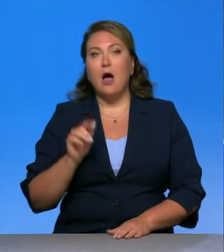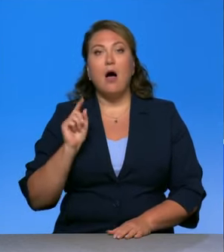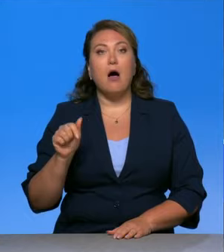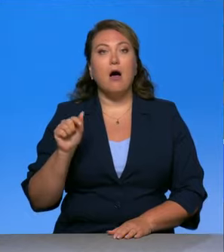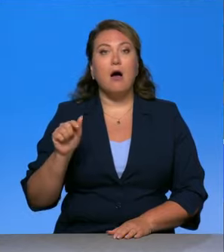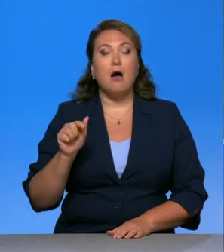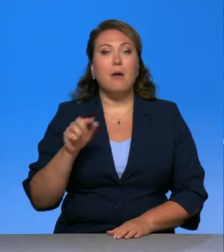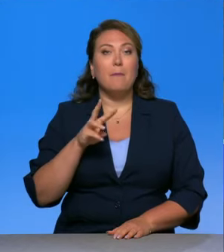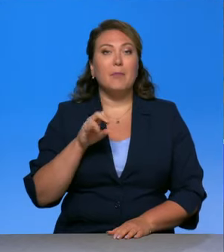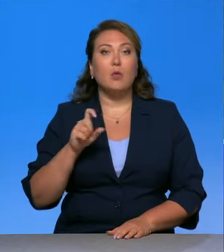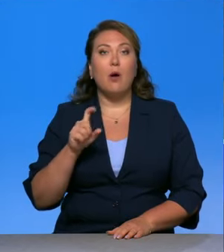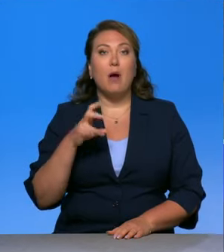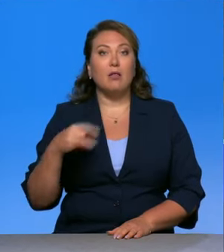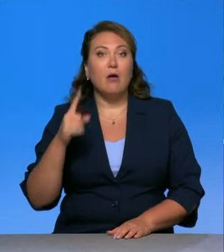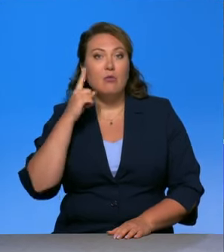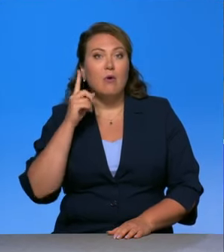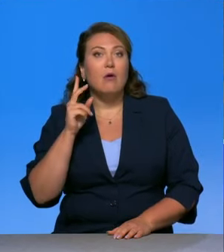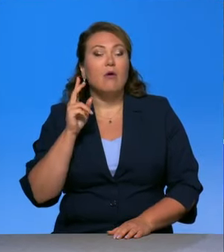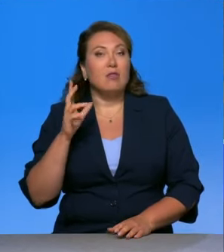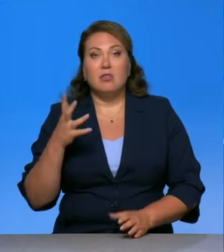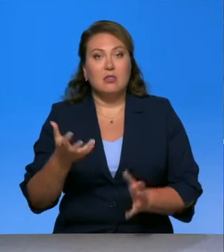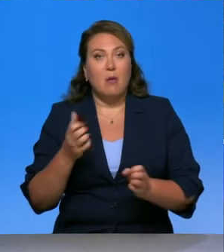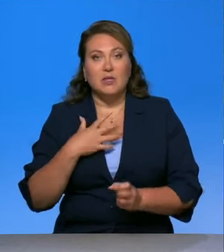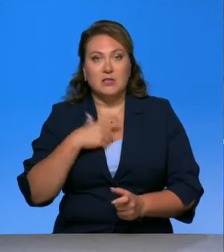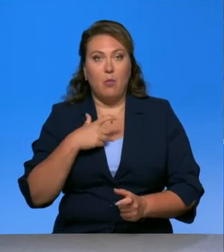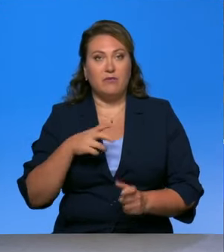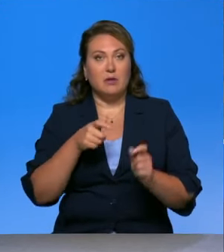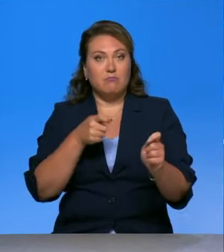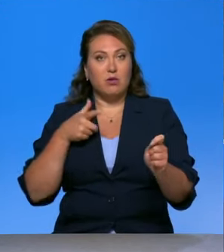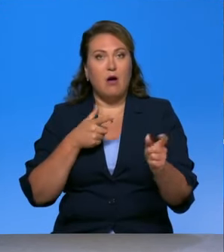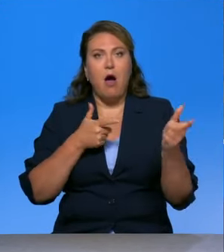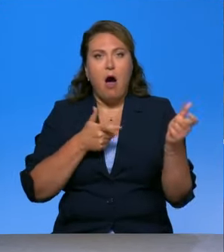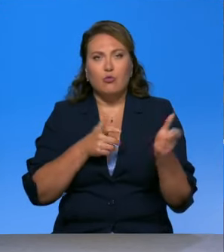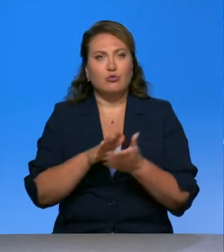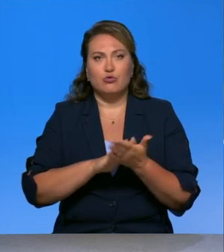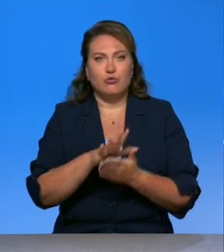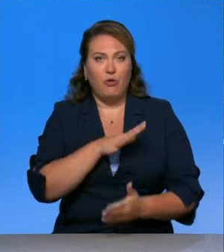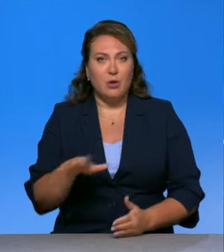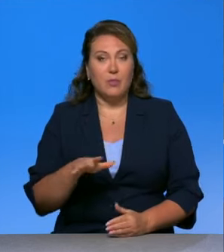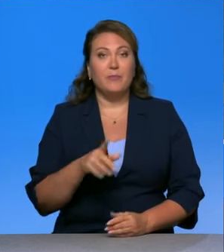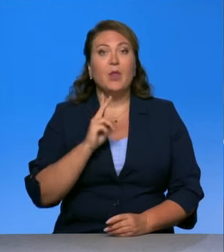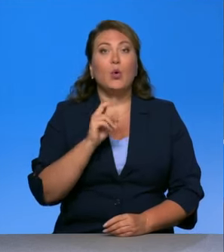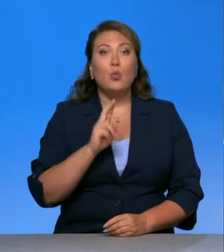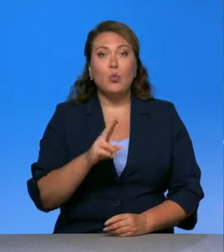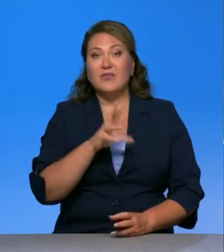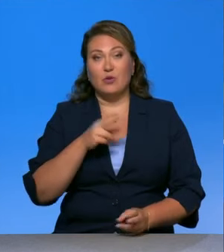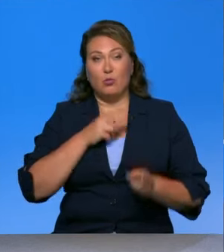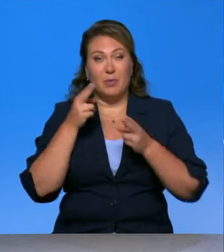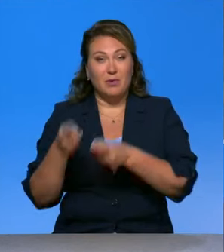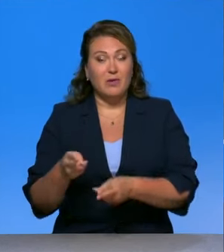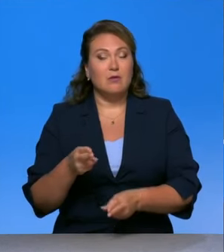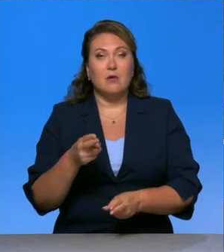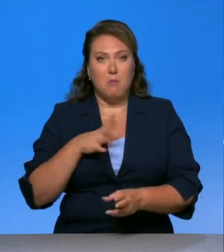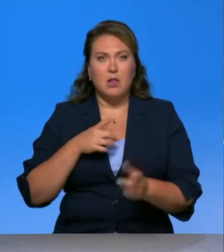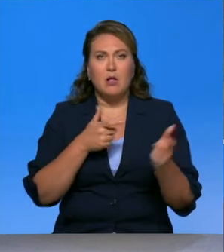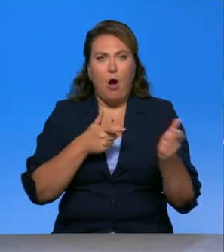брали оружие с собой. Они оборонялись и тем самым получили в ответ. Миклуха-Маклай это не делал. Поэтому вот именно этнограф,